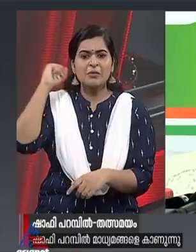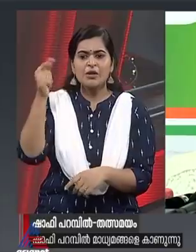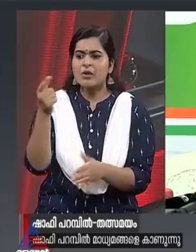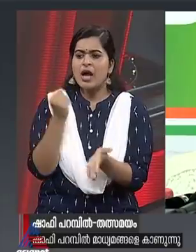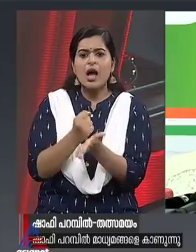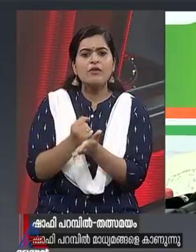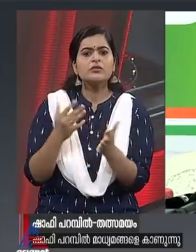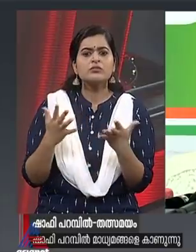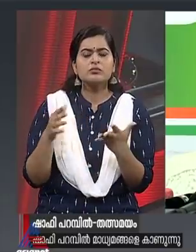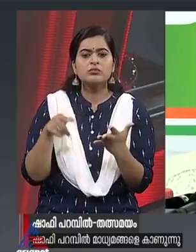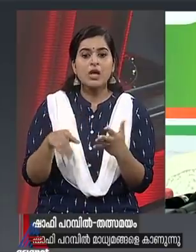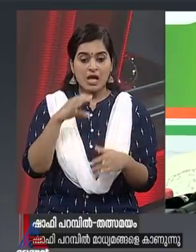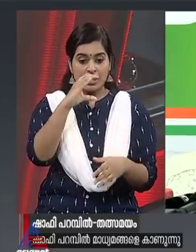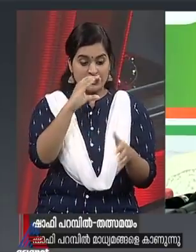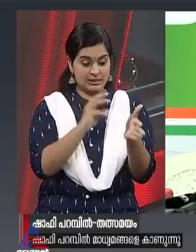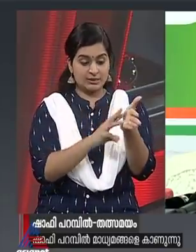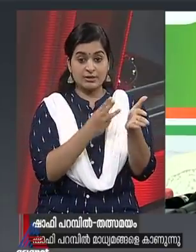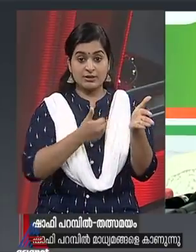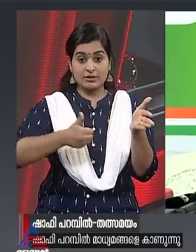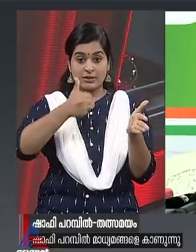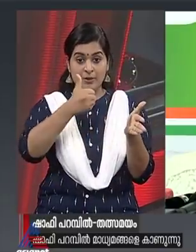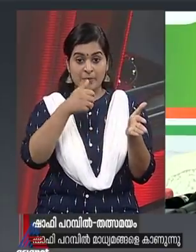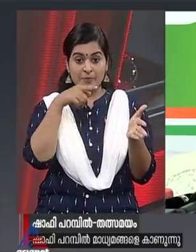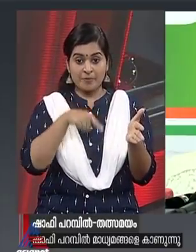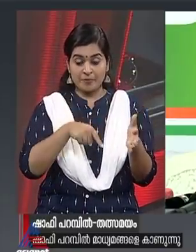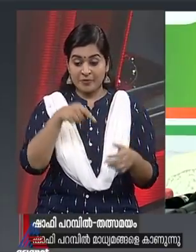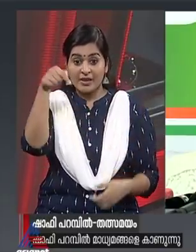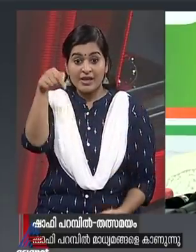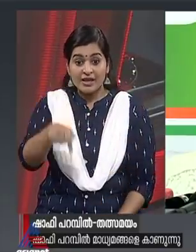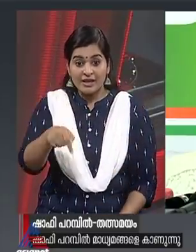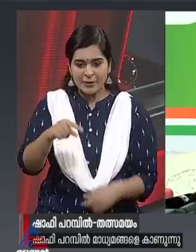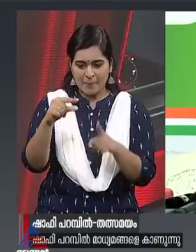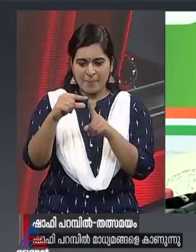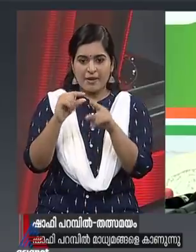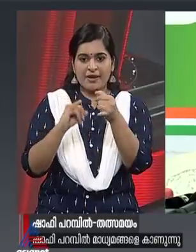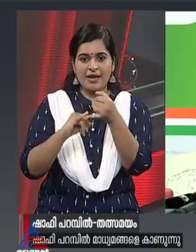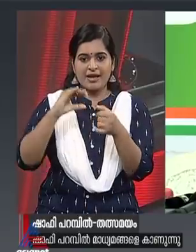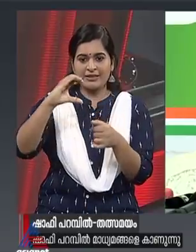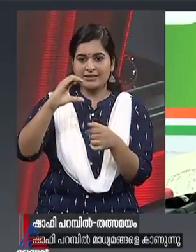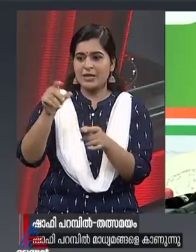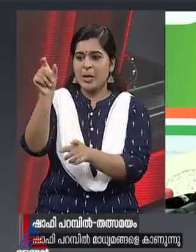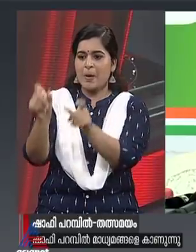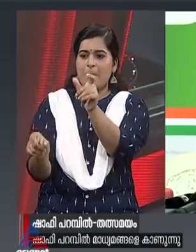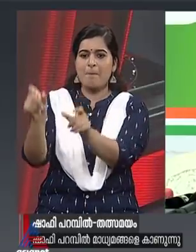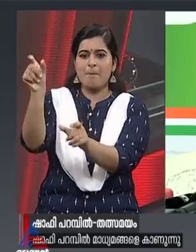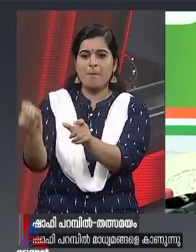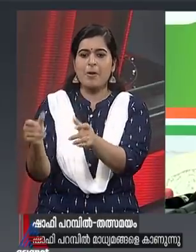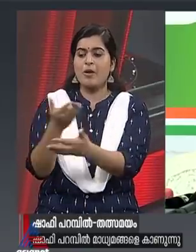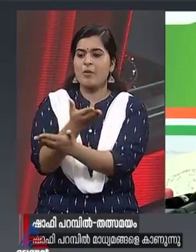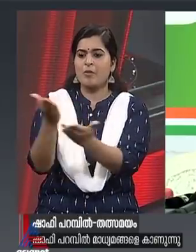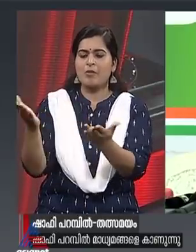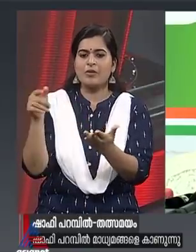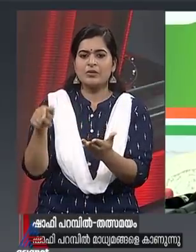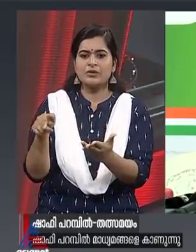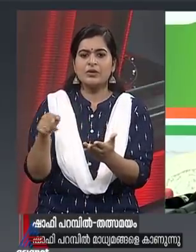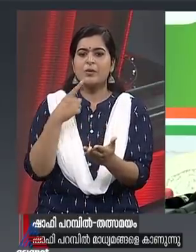ആക്ഷേപിച്ച മുഖ്യമന്ത്രി ആ യുവസംഗമത്തിൽ കേരളത്തിലെ PSC റാങ്ക് ഹോൾഡേഴ്സിനോട് പരസ്യമായി മാപ്പ് പറയാൻ തയ്യാറാവണമെന്ന് യൂത്ത്